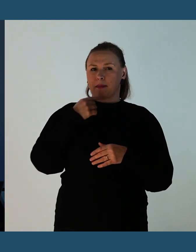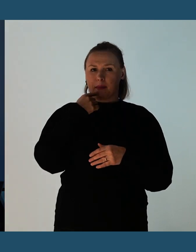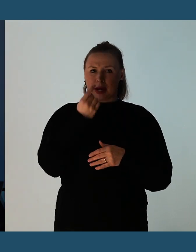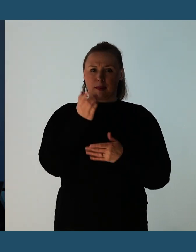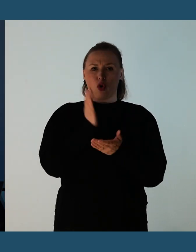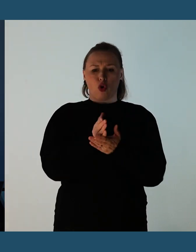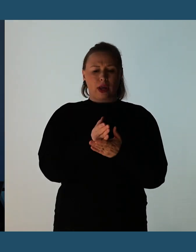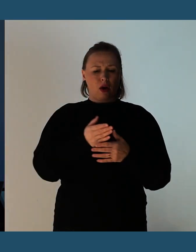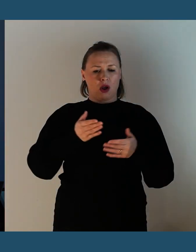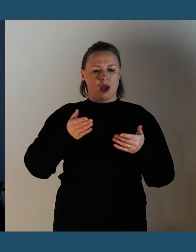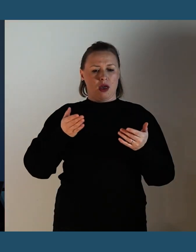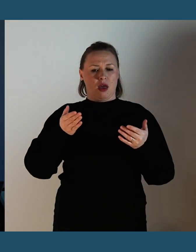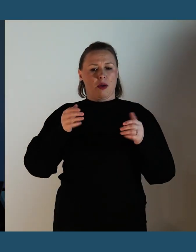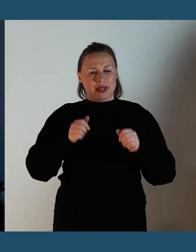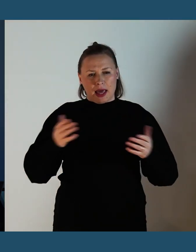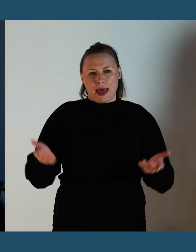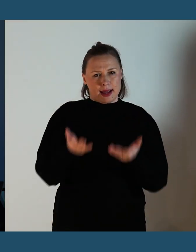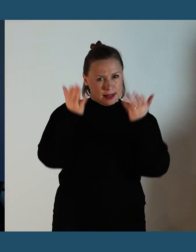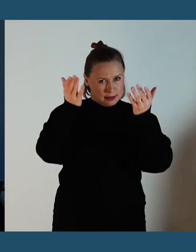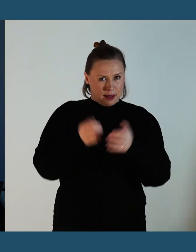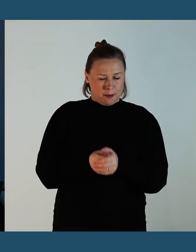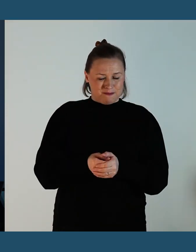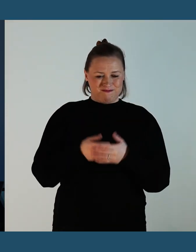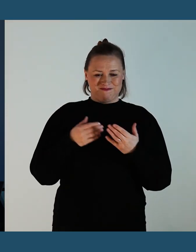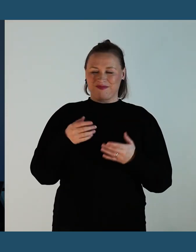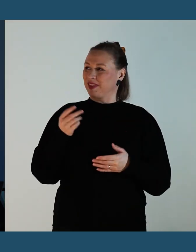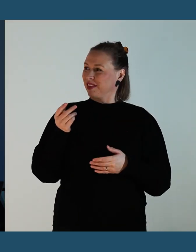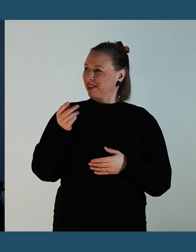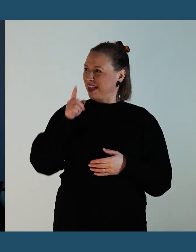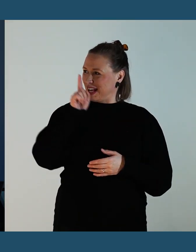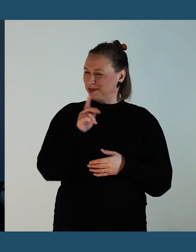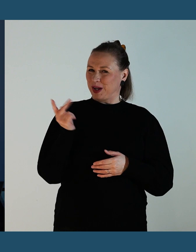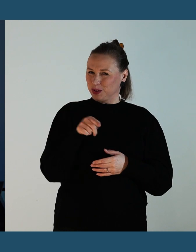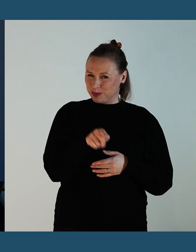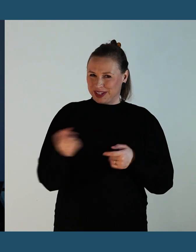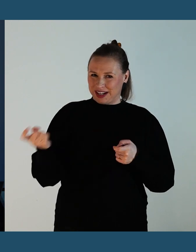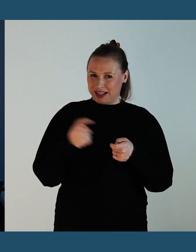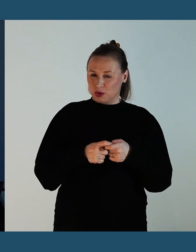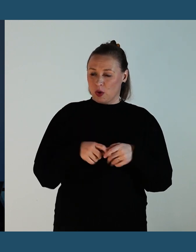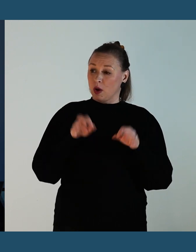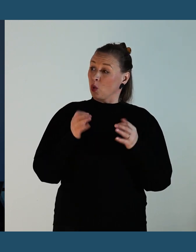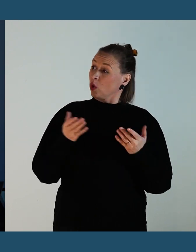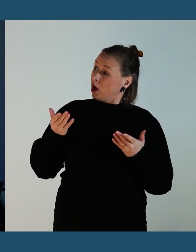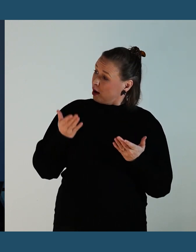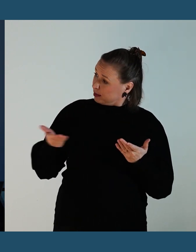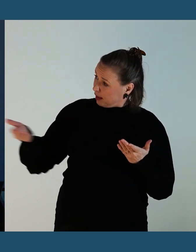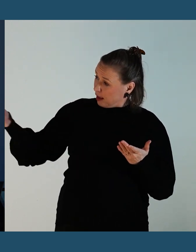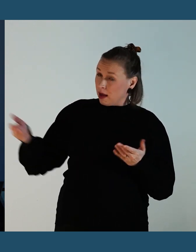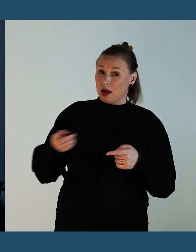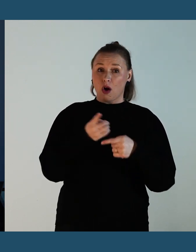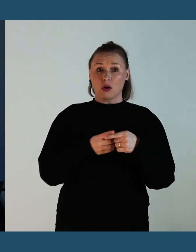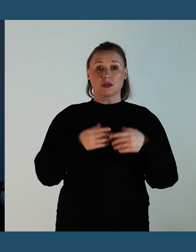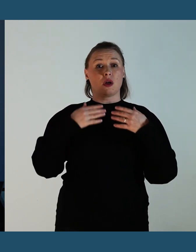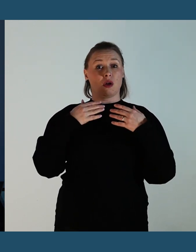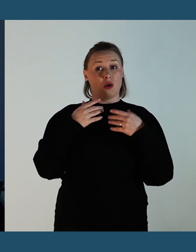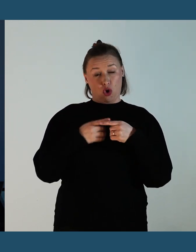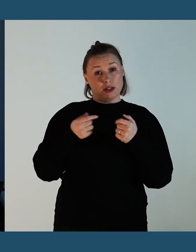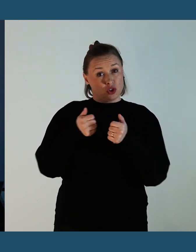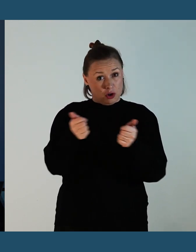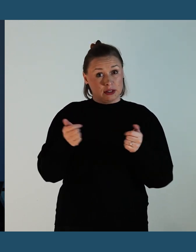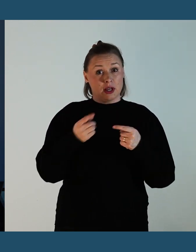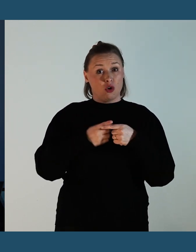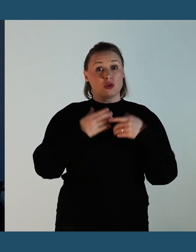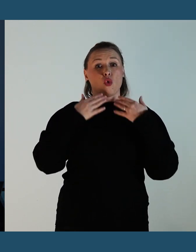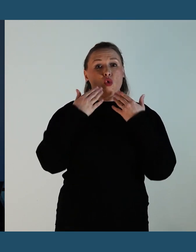edistämiseksi. Ja nyt se kysymys. Ensimmäinen kysymys. Olisitteko hyväksyneet nyt kaadetun